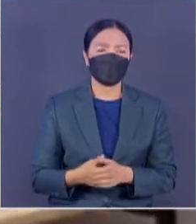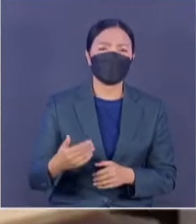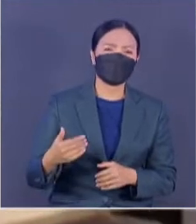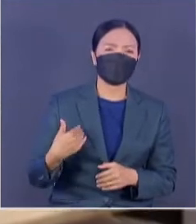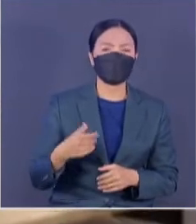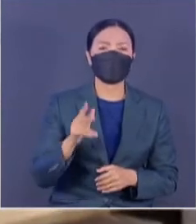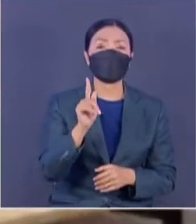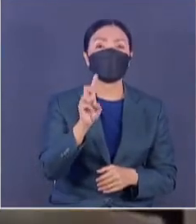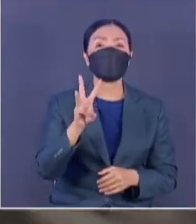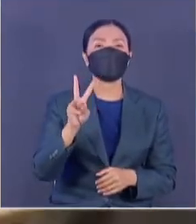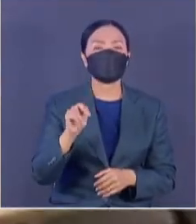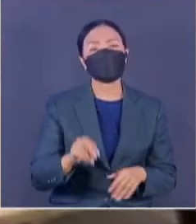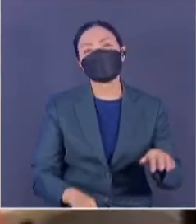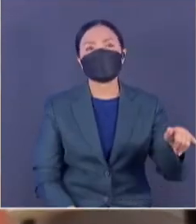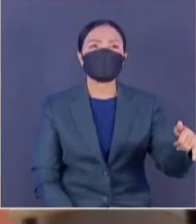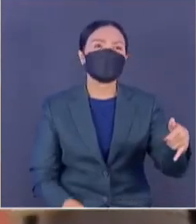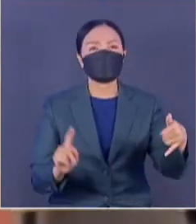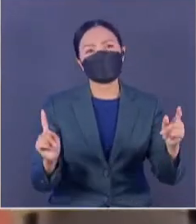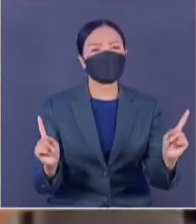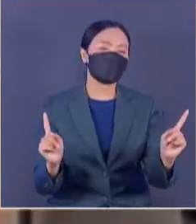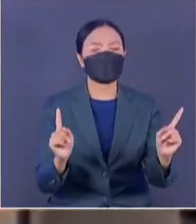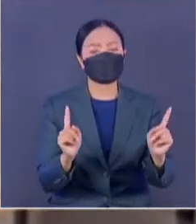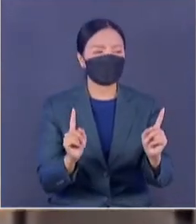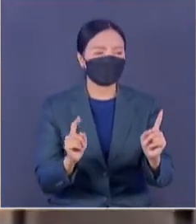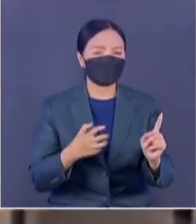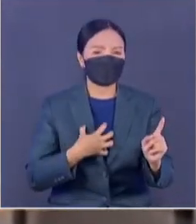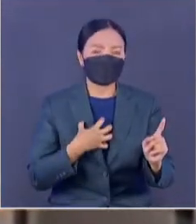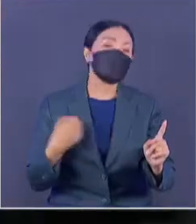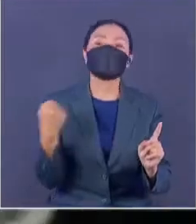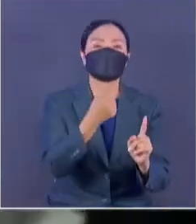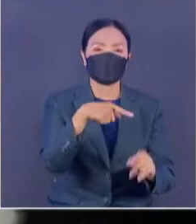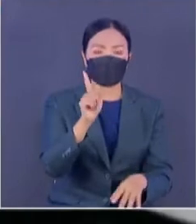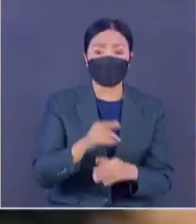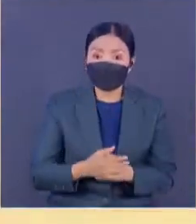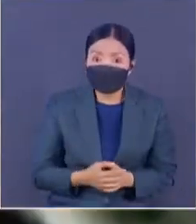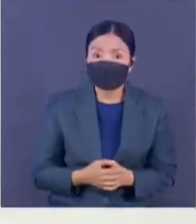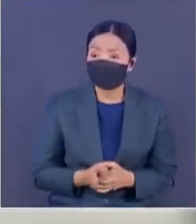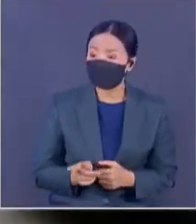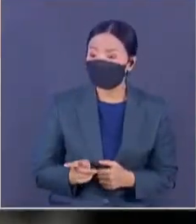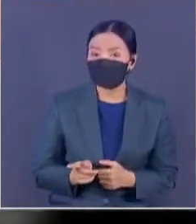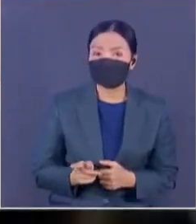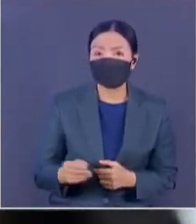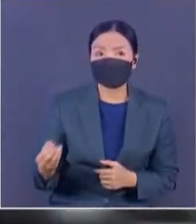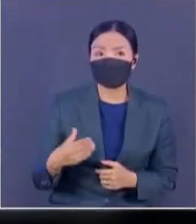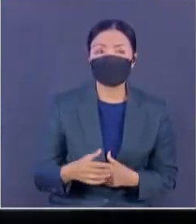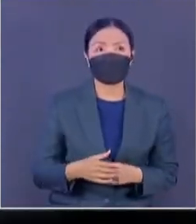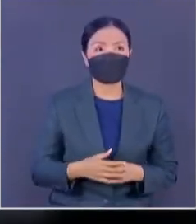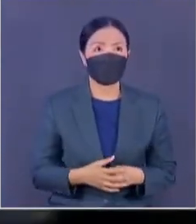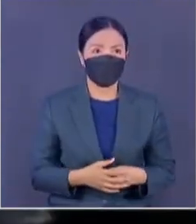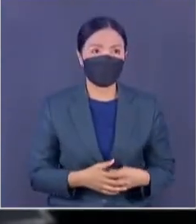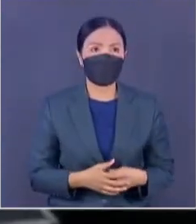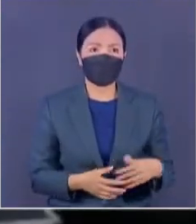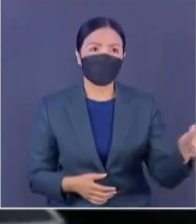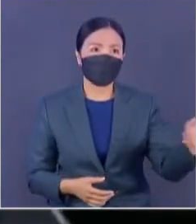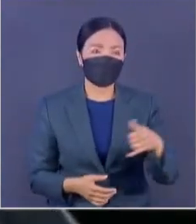เดินผ่านเนี้ยผมก็แบบคุมสติคุมอารมณ์ไม่ได้ผมก็เลยชกทำลาย โอ้โหเขารู้ด้วยนะว่าเขาคุมสติคุมอารมณ์ไม่ได้รู้ตัวเองด้